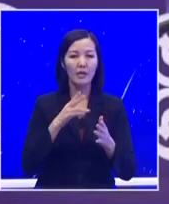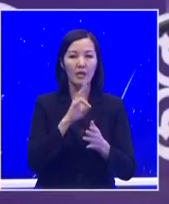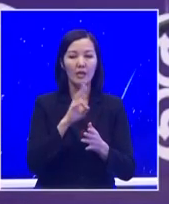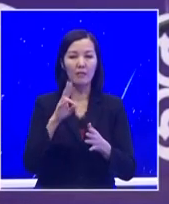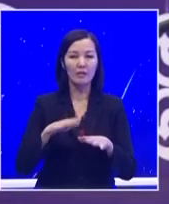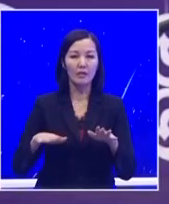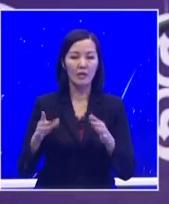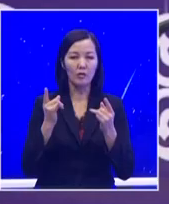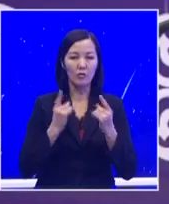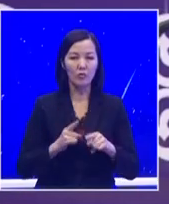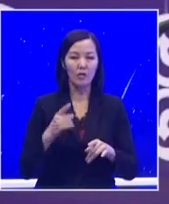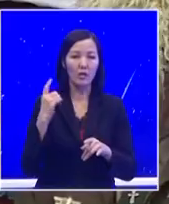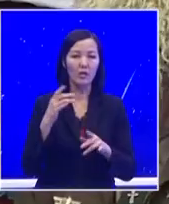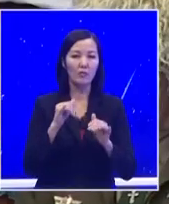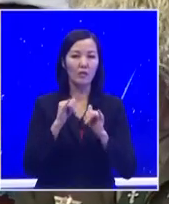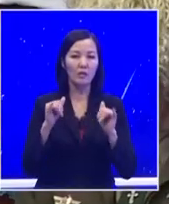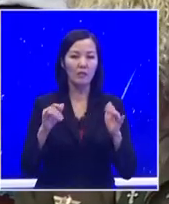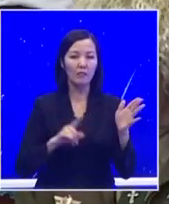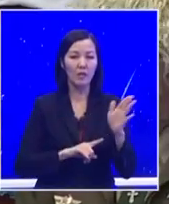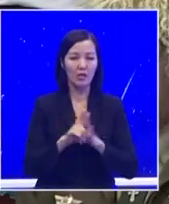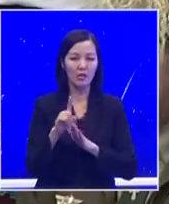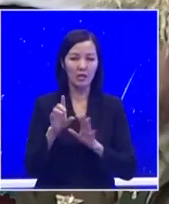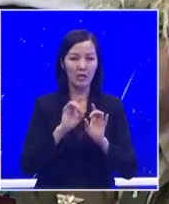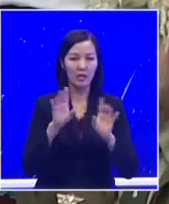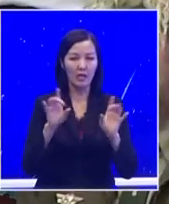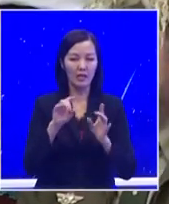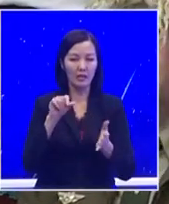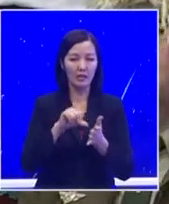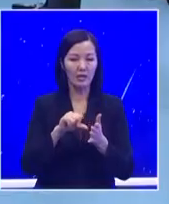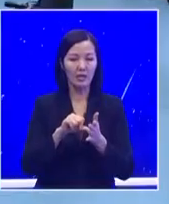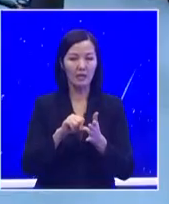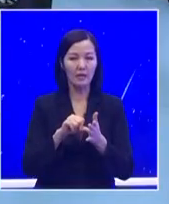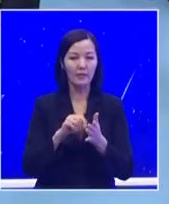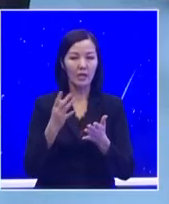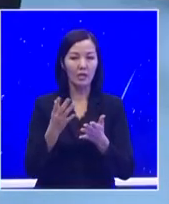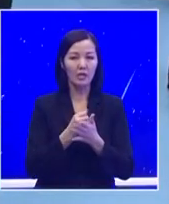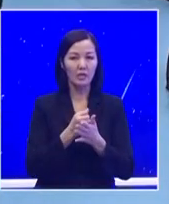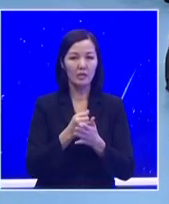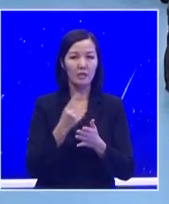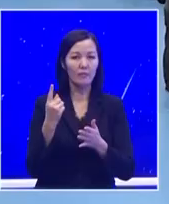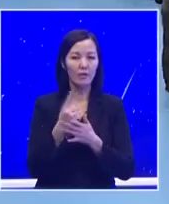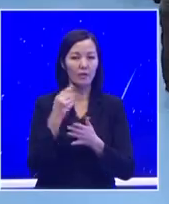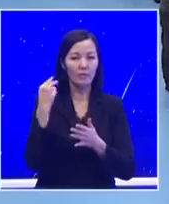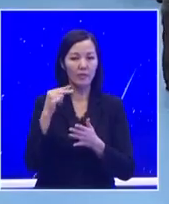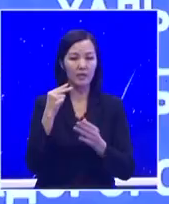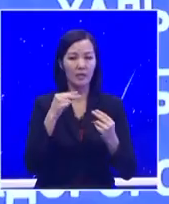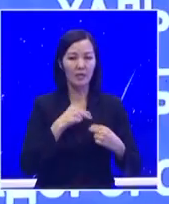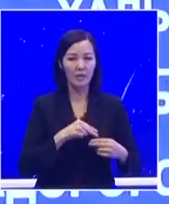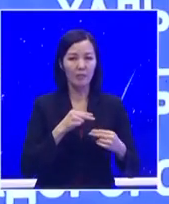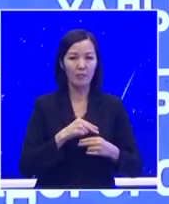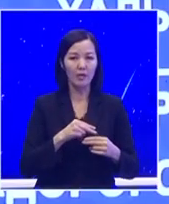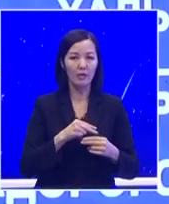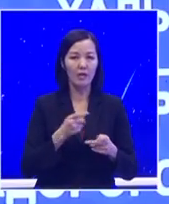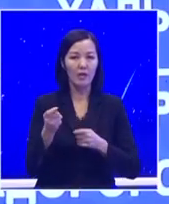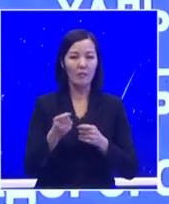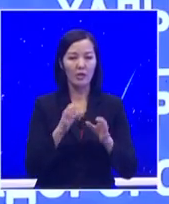аумақ экономикасы күннен күнге дамып келе жатқанын тілге тиек етті. Бұл жетістіктер бірінші президентіміздің қажырлы еңбегі мен көреген